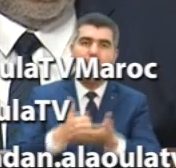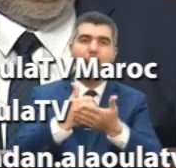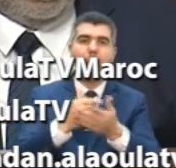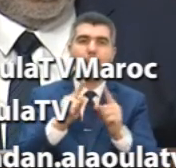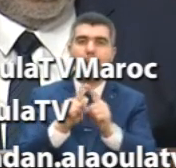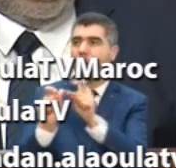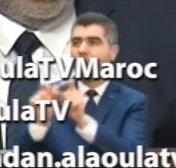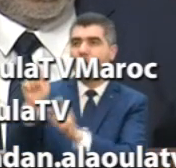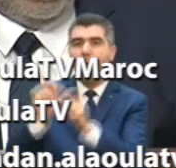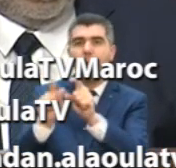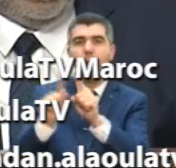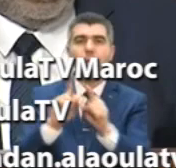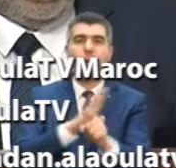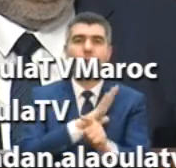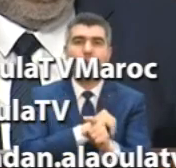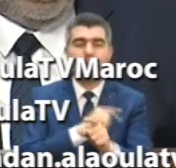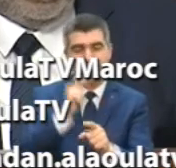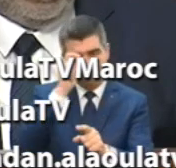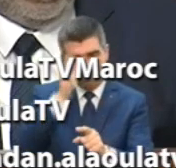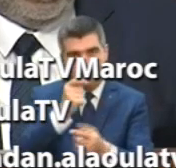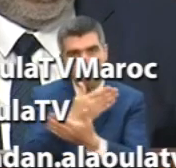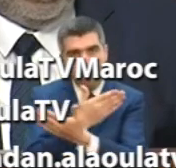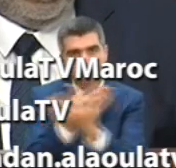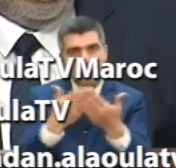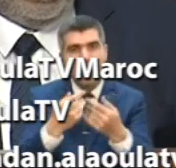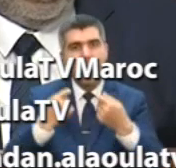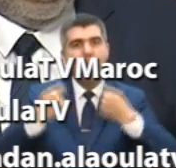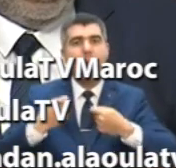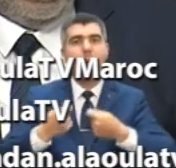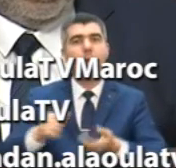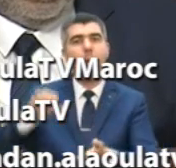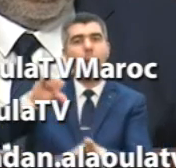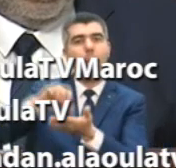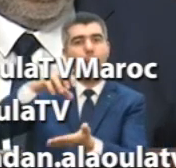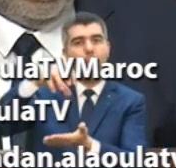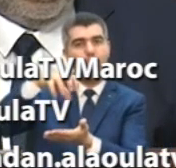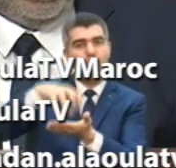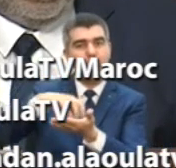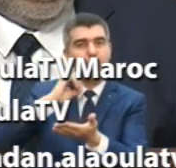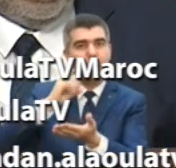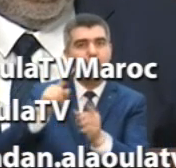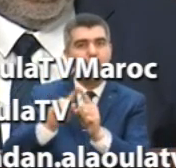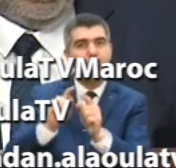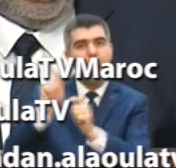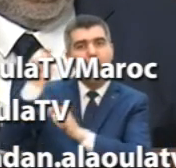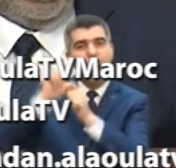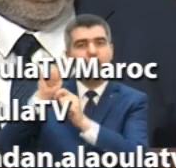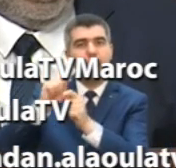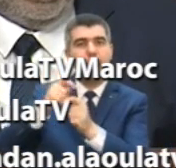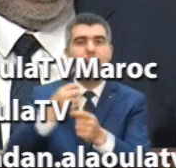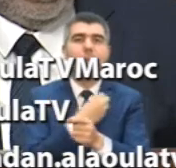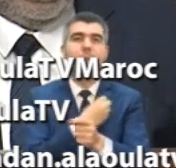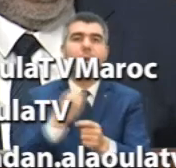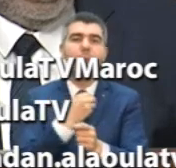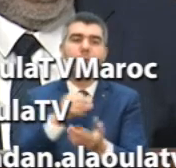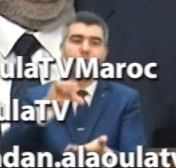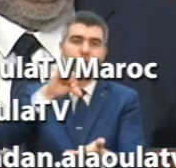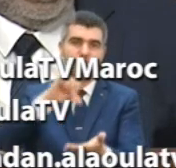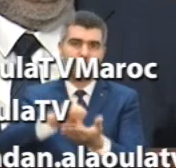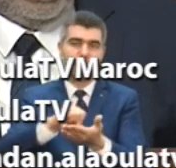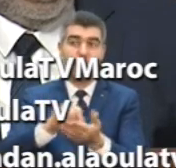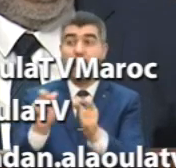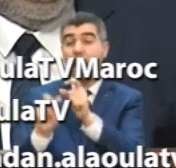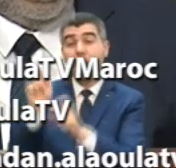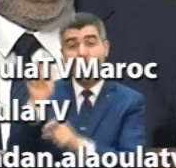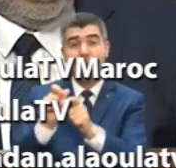وننوه بالمبادرة جلالة الملك رئيس لجنة القدس وآخرها المبادرة ديال المستشفى العسكري. هذا الشعب الفلسطيني